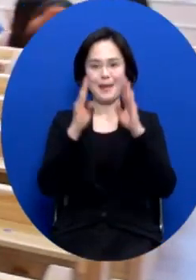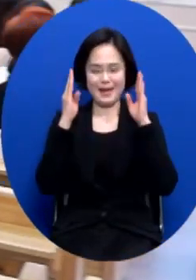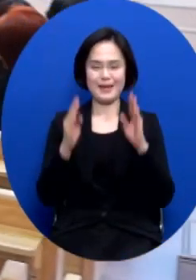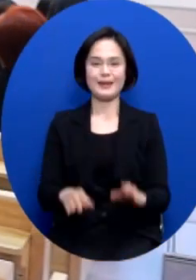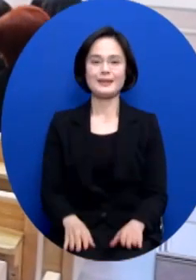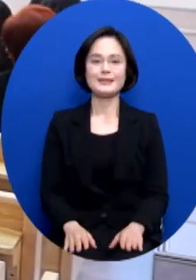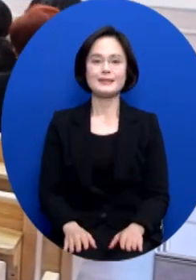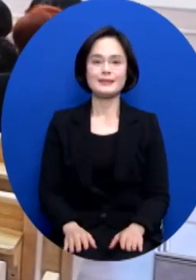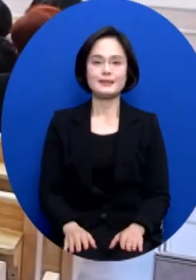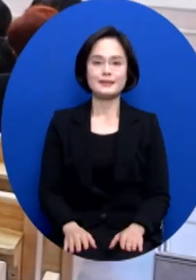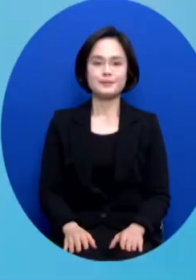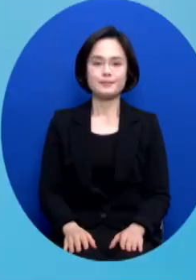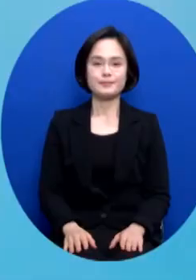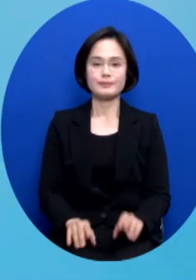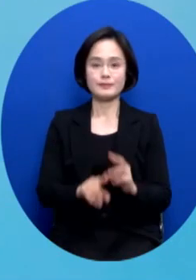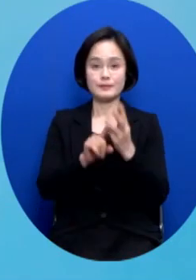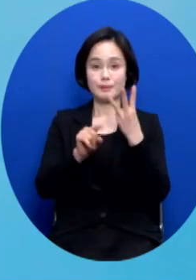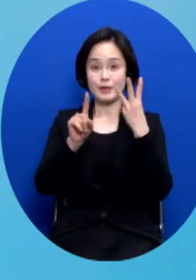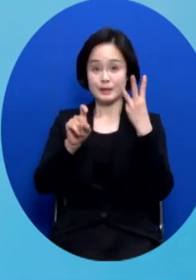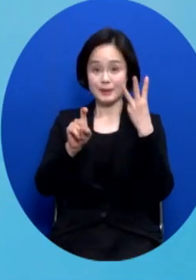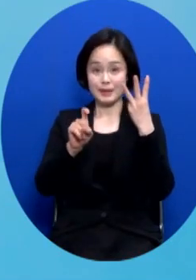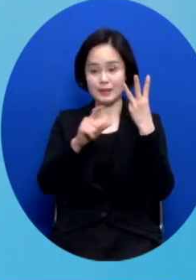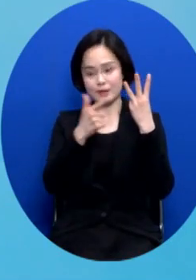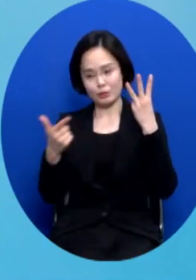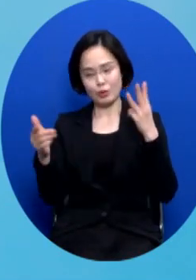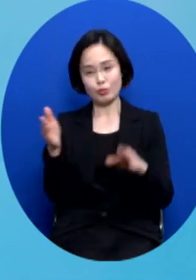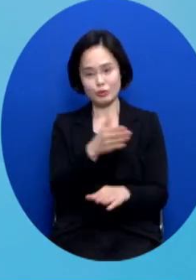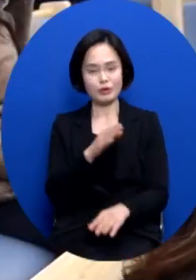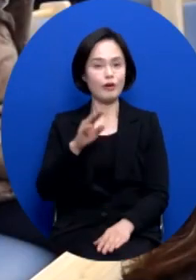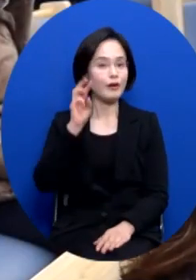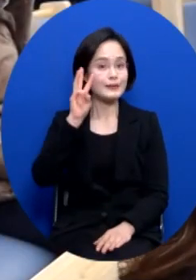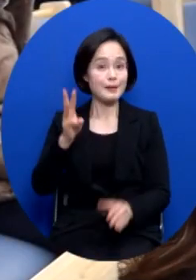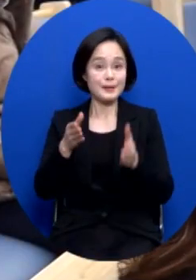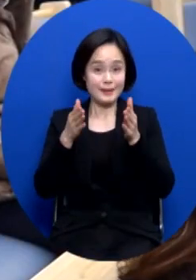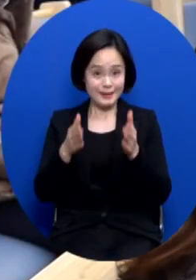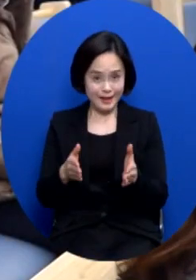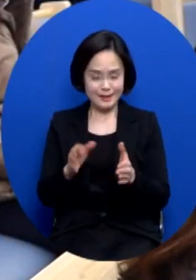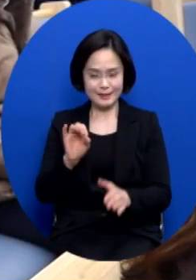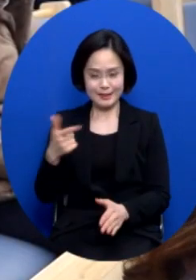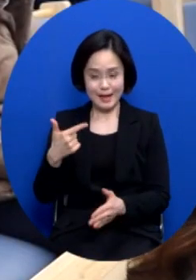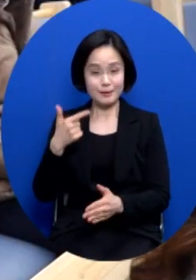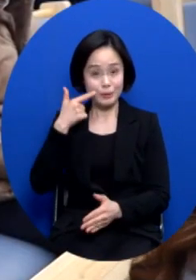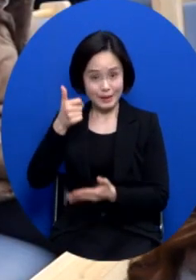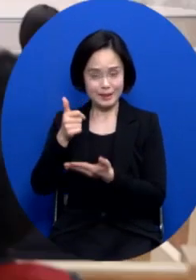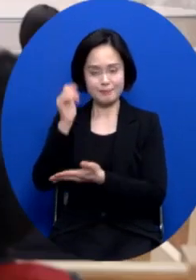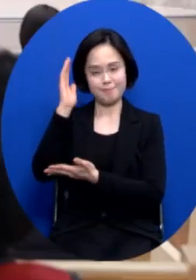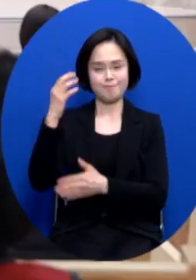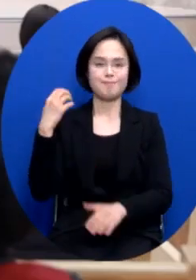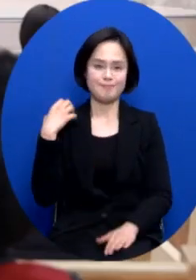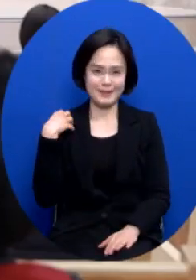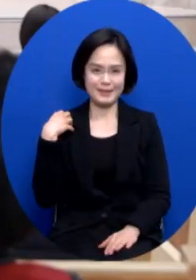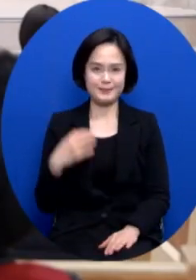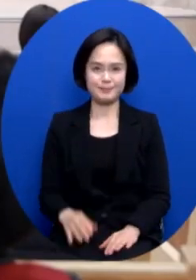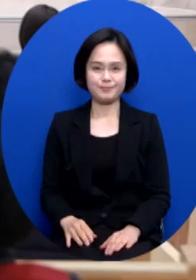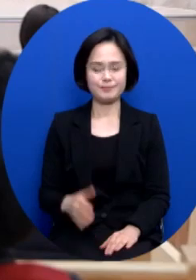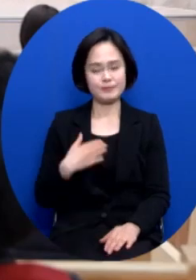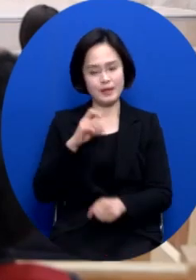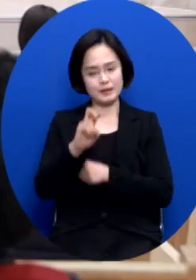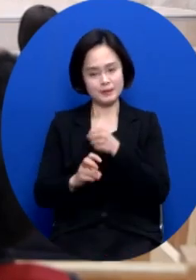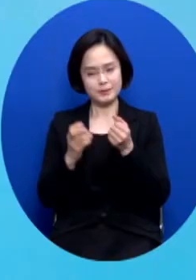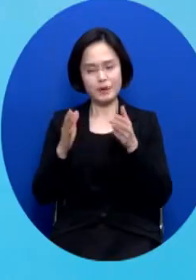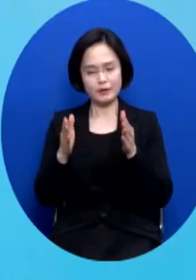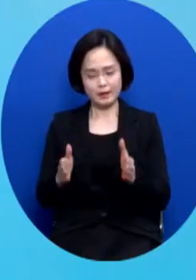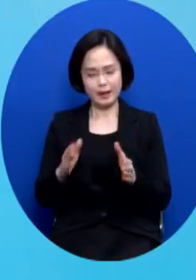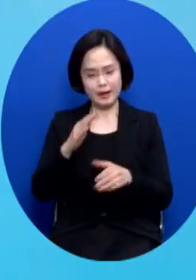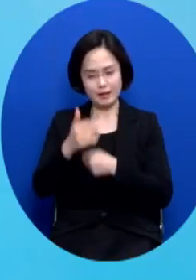열었습니다 11일 저녁부터 4흘 동안 성회에서 말씀을 전한 안호성 목사는 20년의 목크 가운데 다윗의